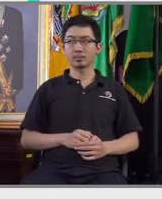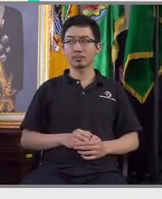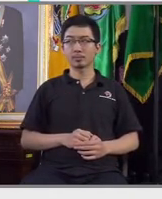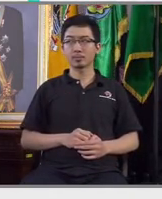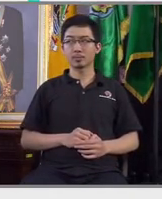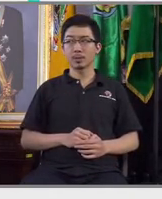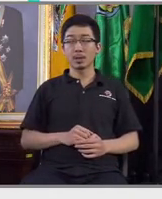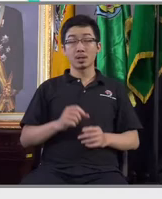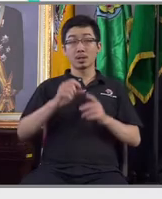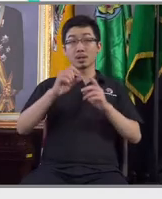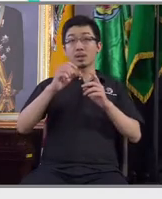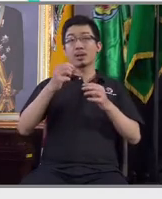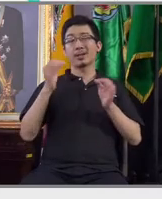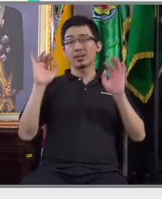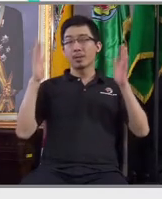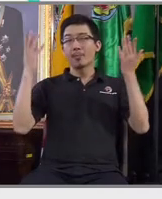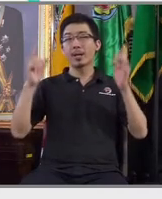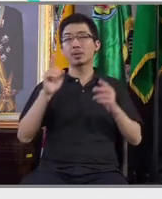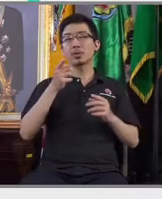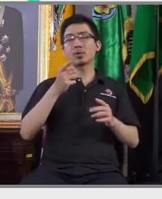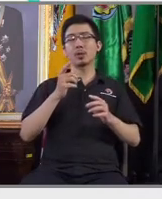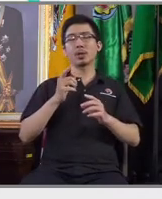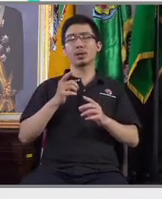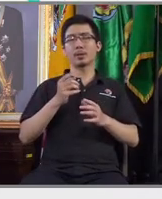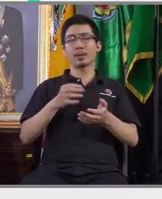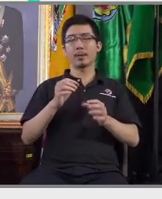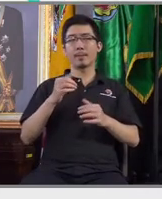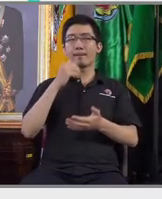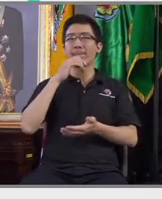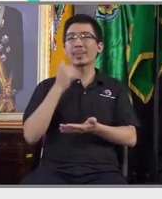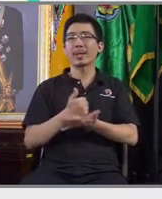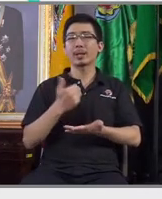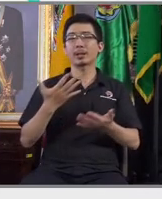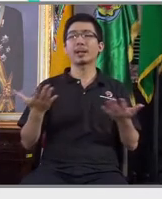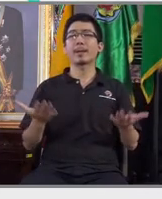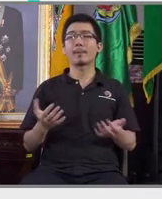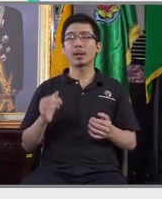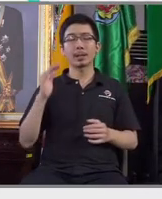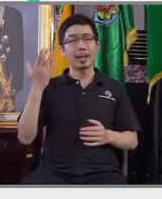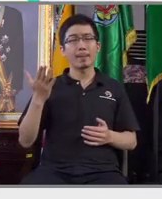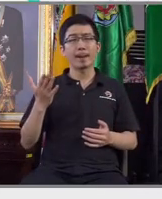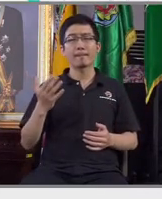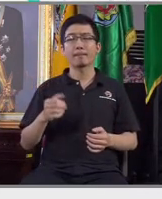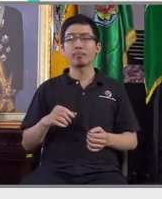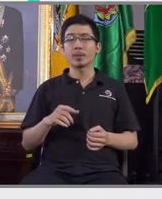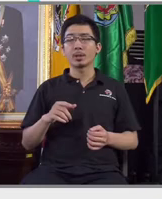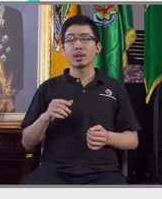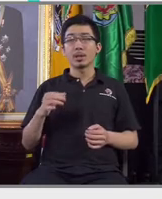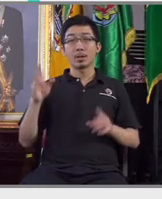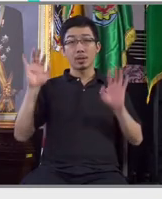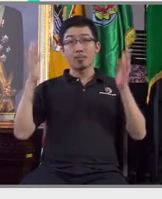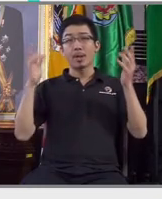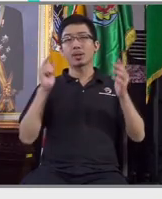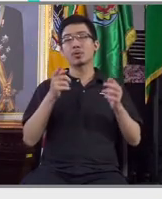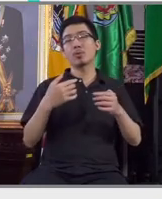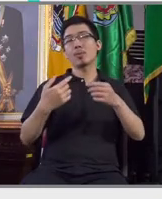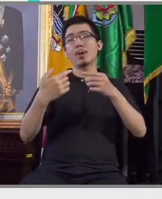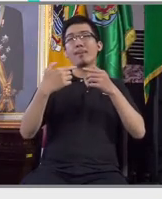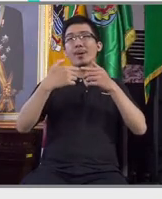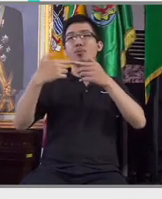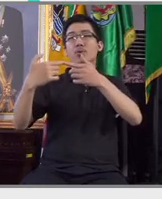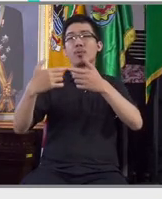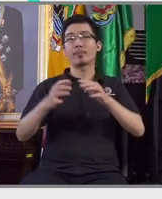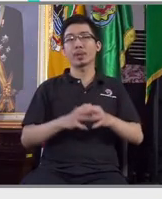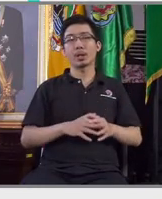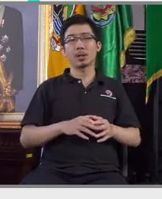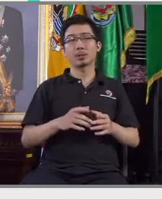penghubung dari kota provinsi ke daerah-daerah lain. Usulan prioritas kegiatan ini